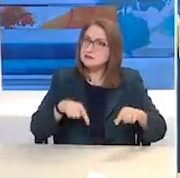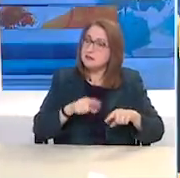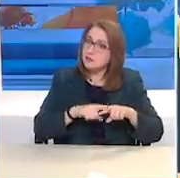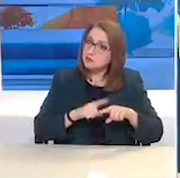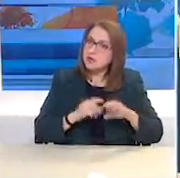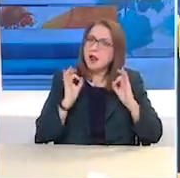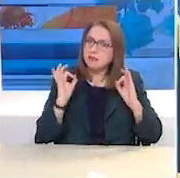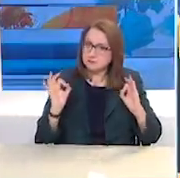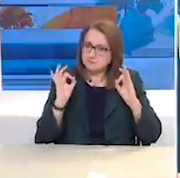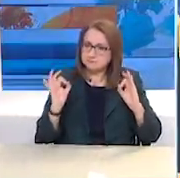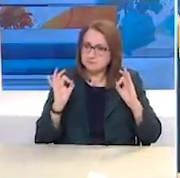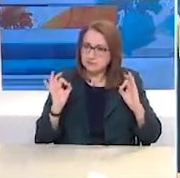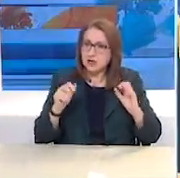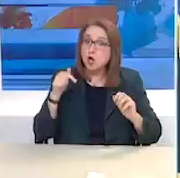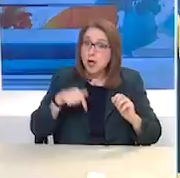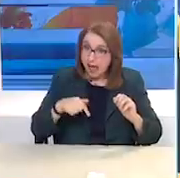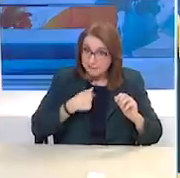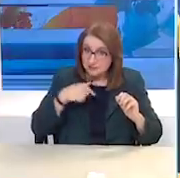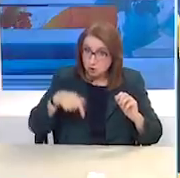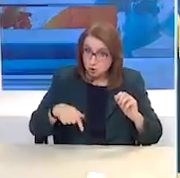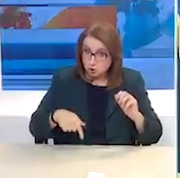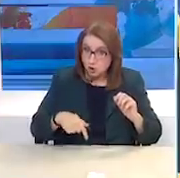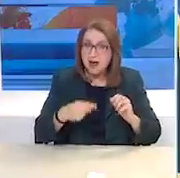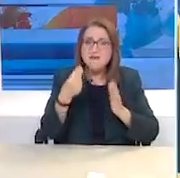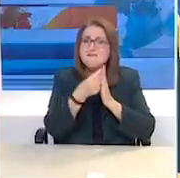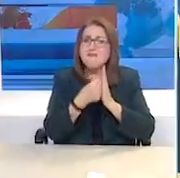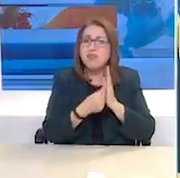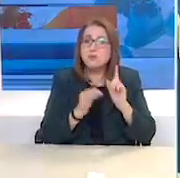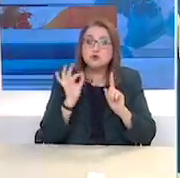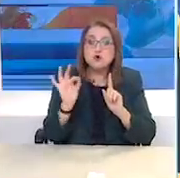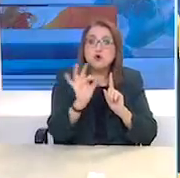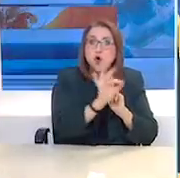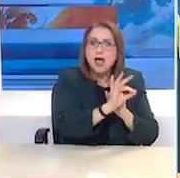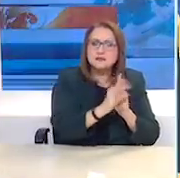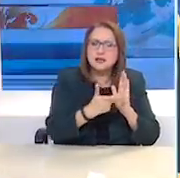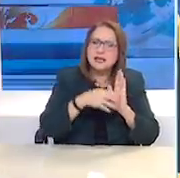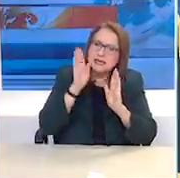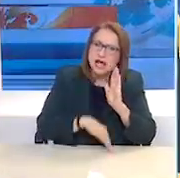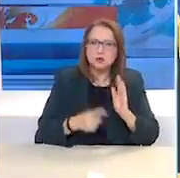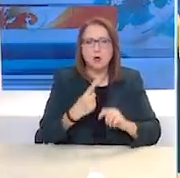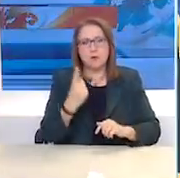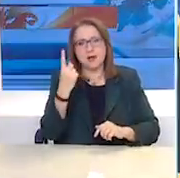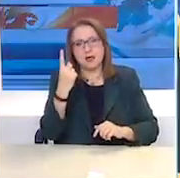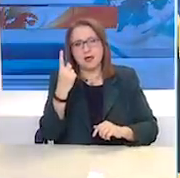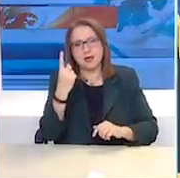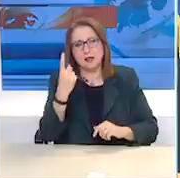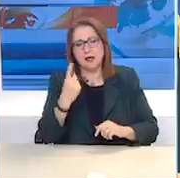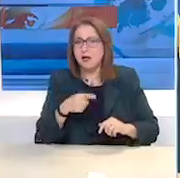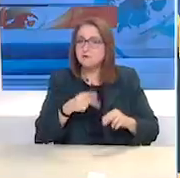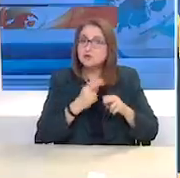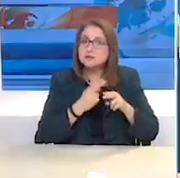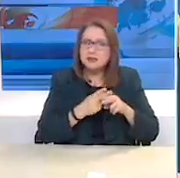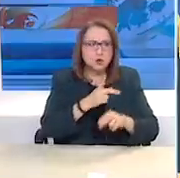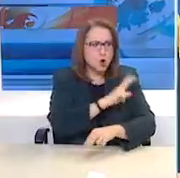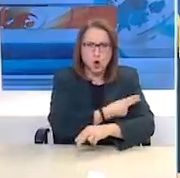πατρίδα μας αυτή τη στιγμή είναι κάτω από το 1, χάρη στα μέτρα. Τι σημαίνει αυτό? Τι σημαίνει ότι το ρο 0 παραμένει κάτω από